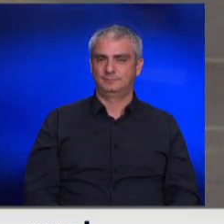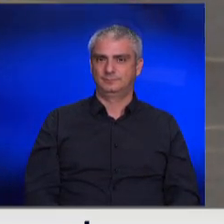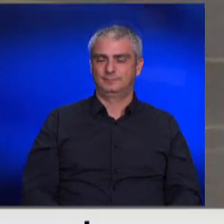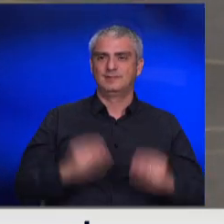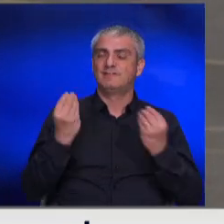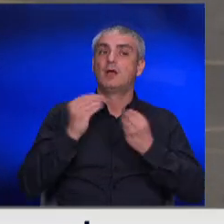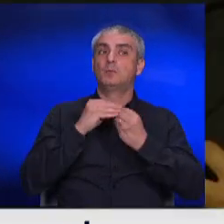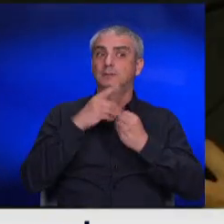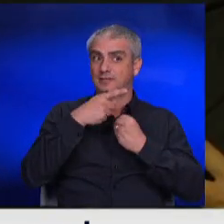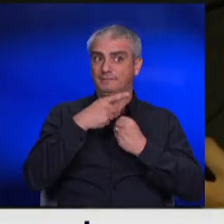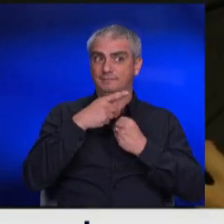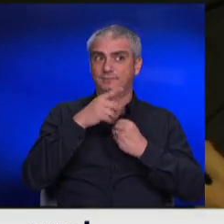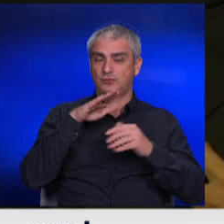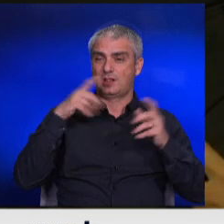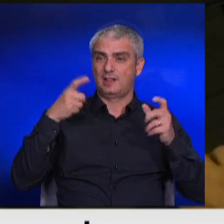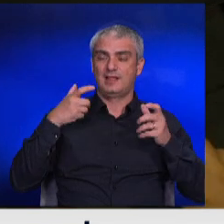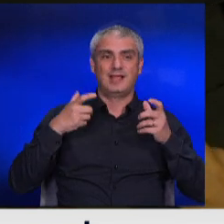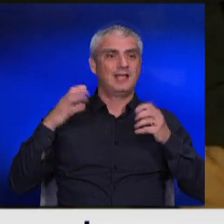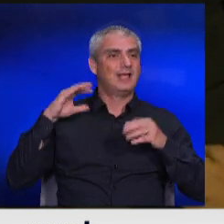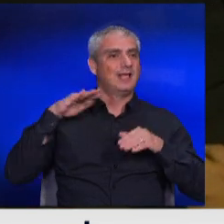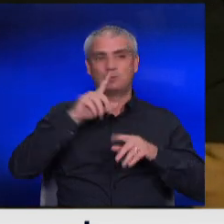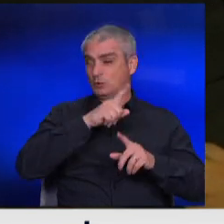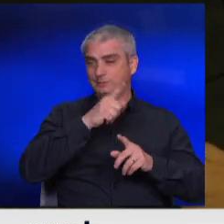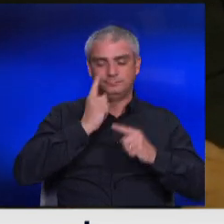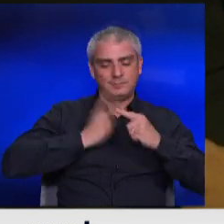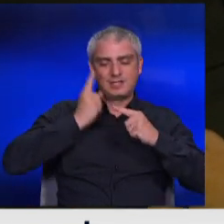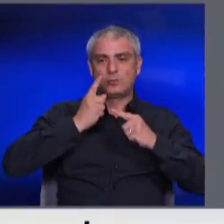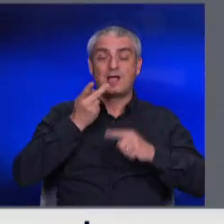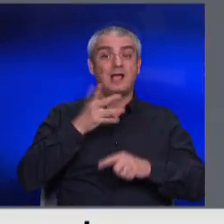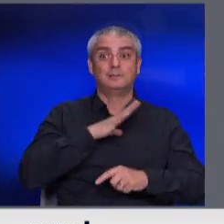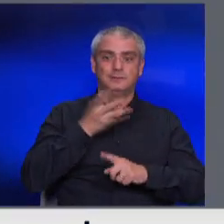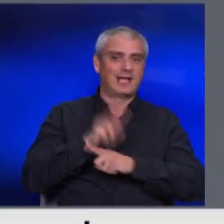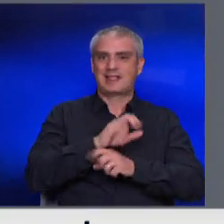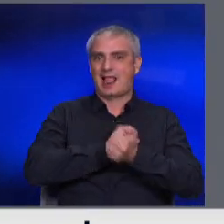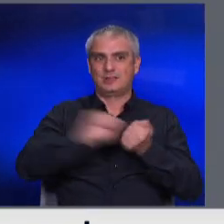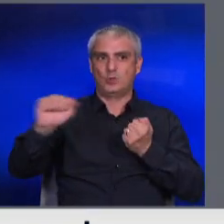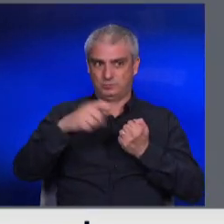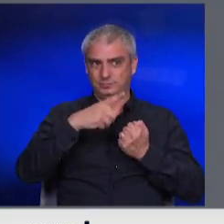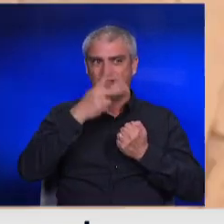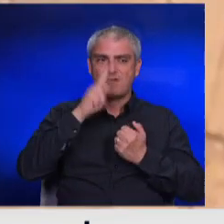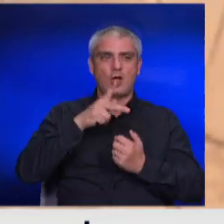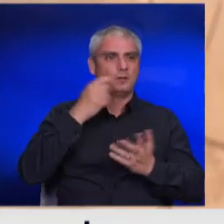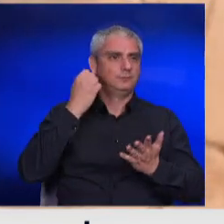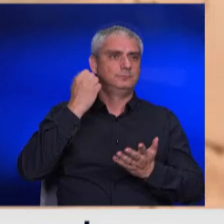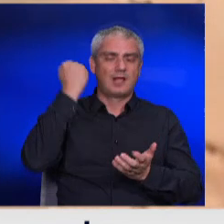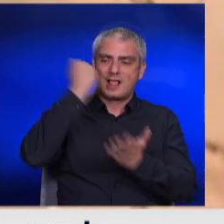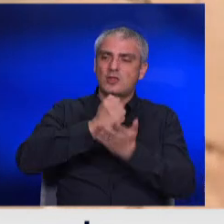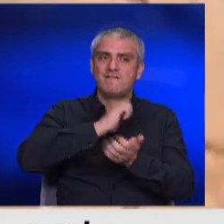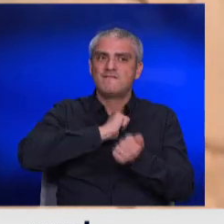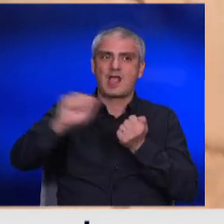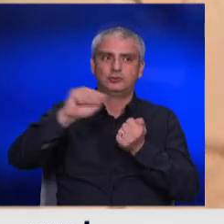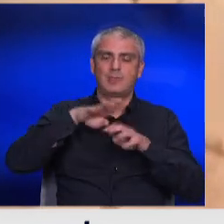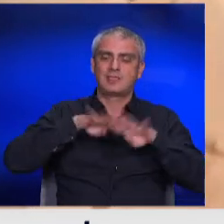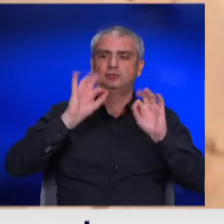הערך המוסף של מערך הקטמה זה בדיוק שלו, בקטלניות שלו וביכולת שלו לתקוף ולהשמיד